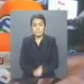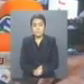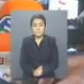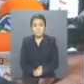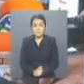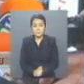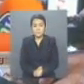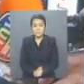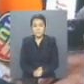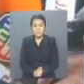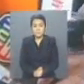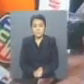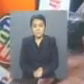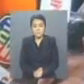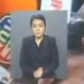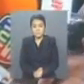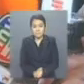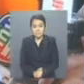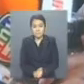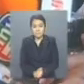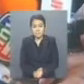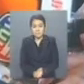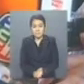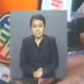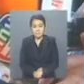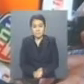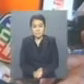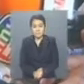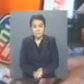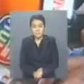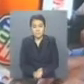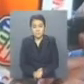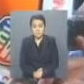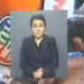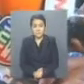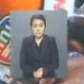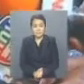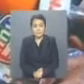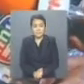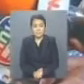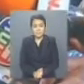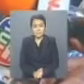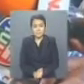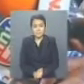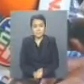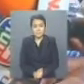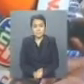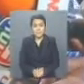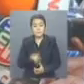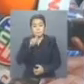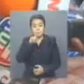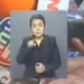ให้กลับมาอีกเนี่ยจริงหร ือ เปล ่ า ก็คนไทยด้วยกันนะครับ